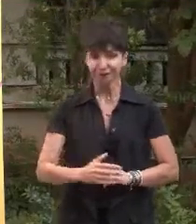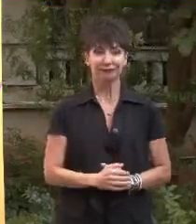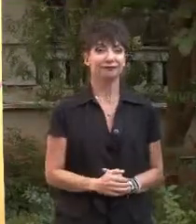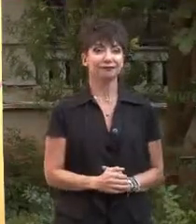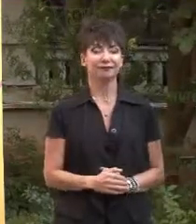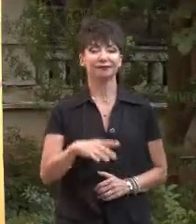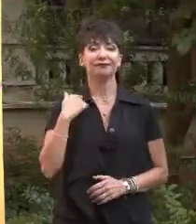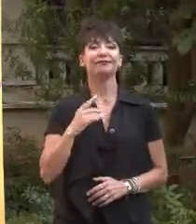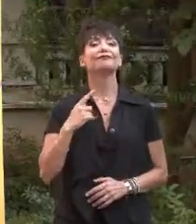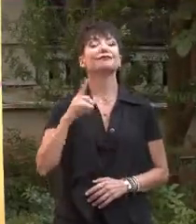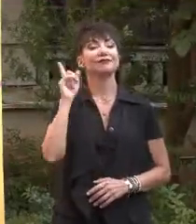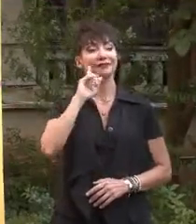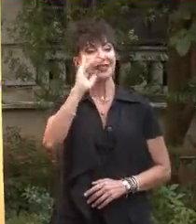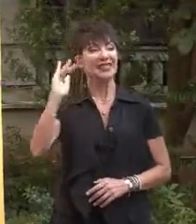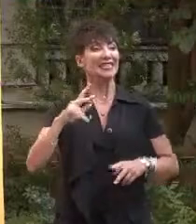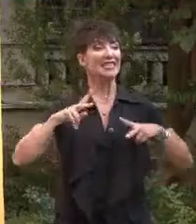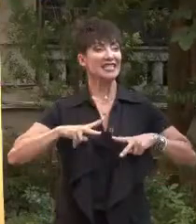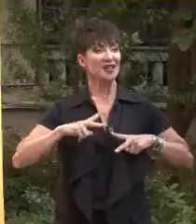Αξιότιμη κυρία υφυπουργέ.